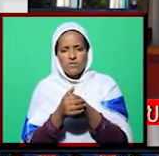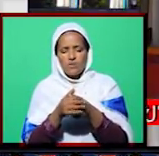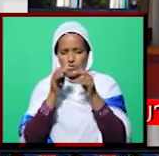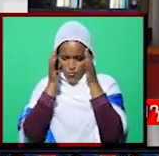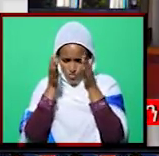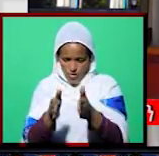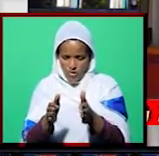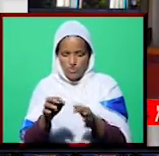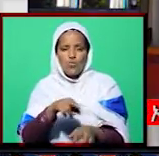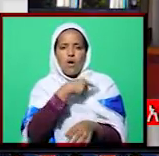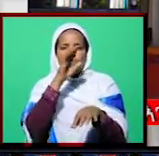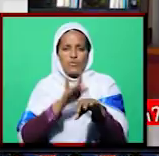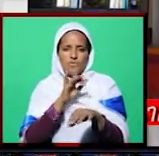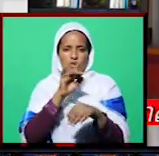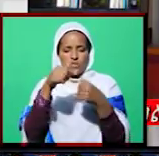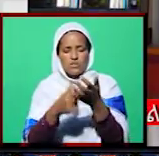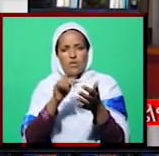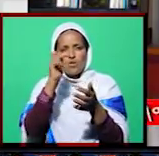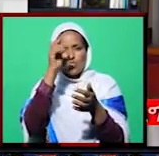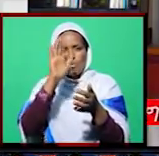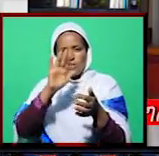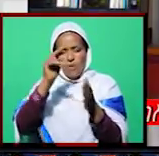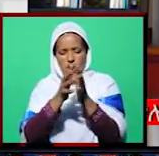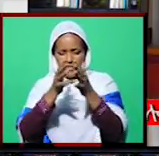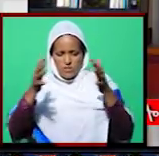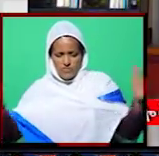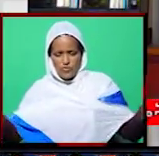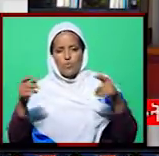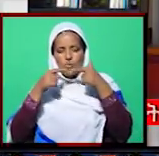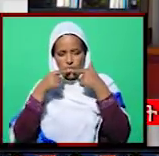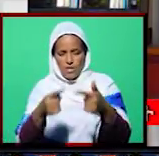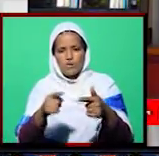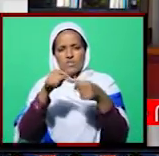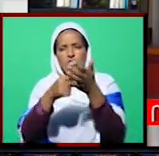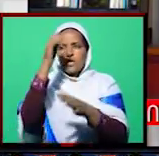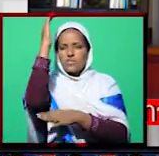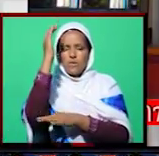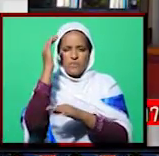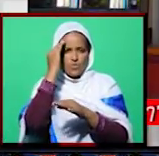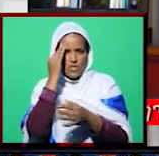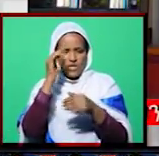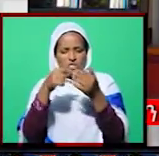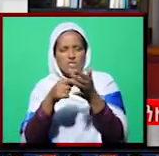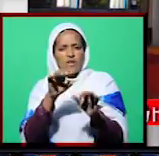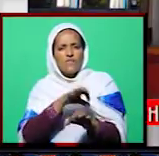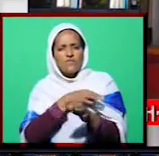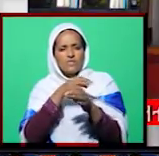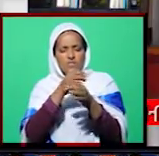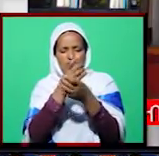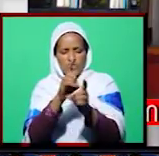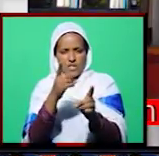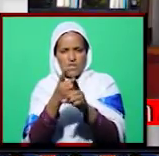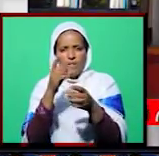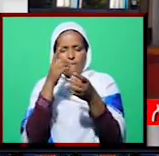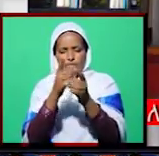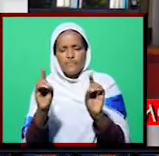ቀዳሚ ትኩረታቸው ሃይማኖት ላይ፣ ስለ ዶግማ አስፍተው አምልተው ነው የሚናገሩት። ስለ እግዚአብሔር ህልውና፣ ስለ ስነ